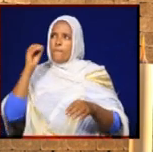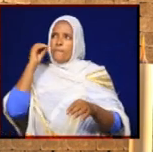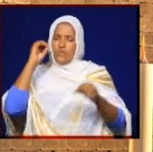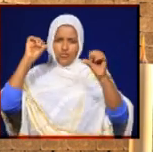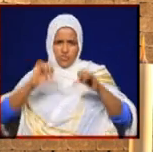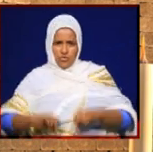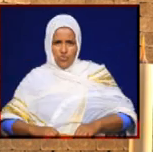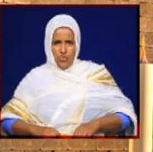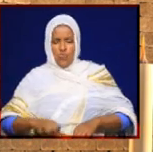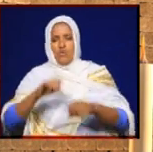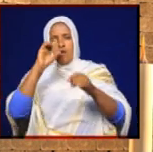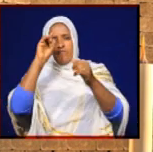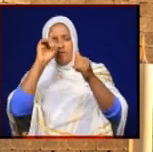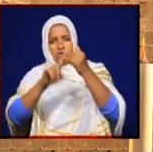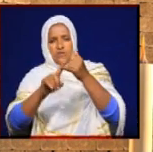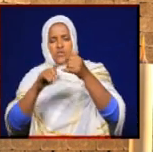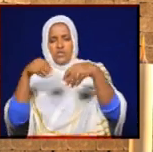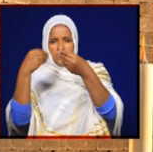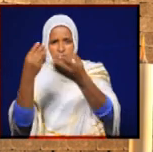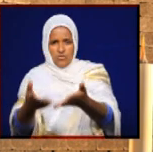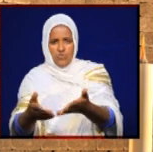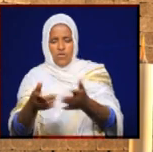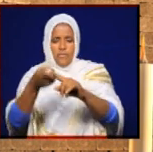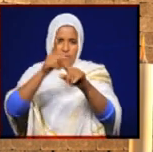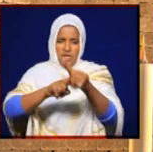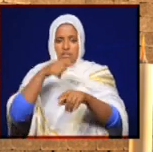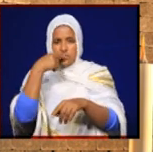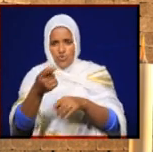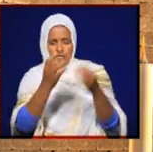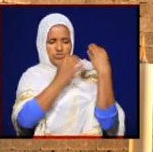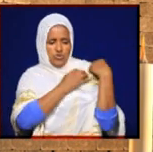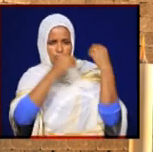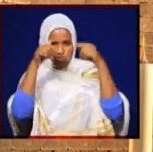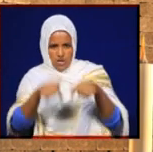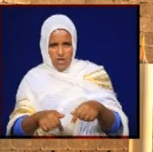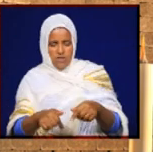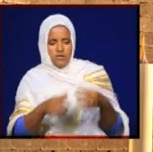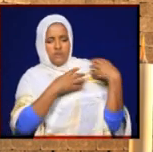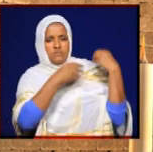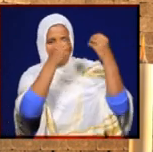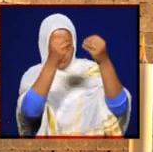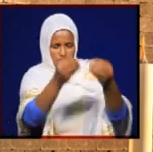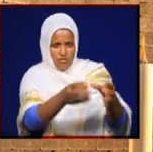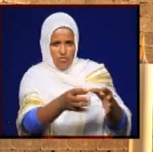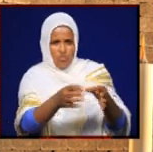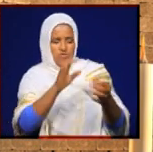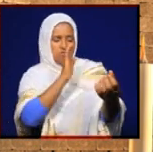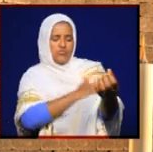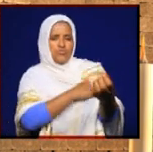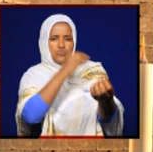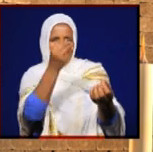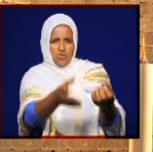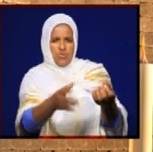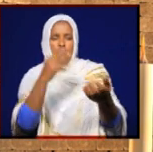ክዶ አፋፍ ካርታ የሰጠውን መልስ ሲለው ሸክሙን ዛሬ ሊያሸክመው ክንዱን